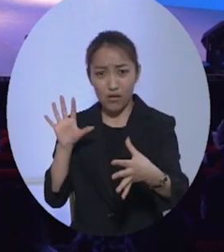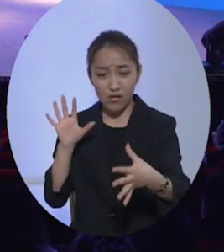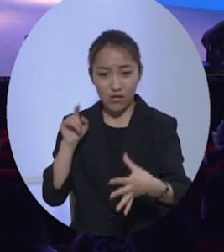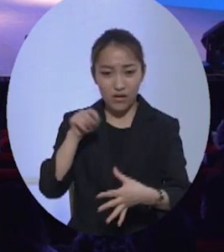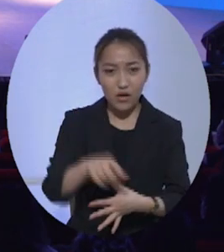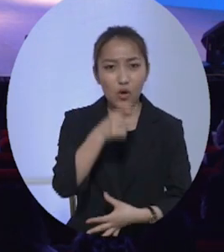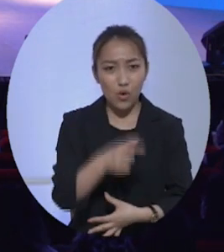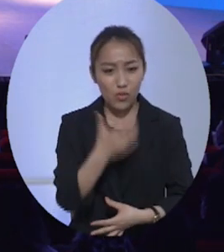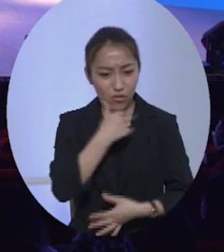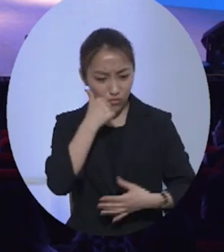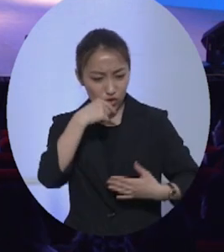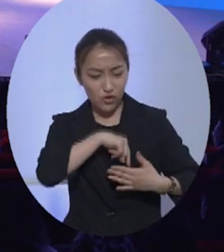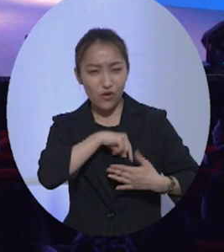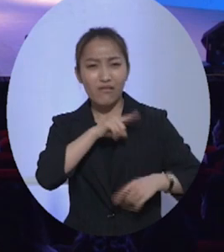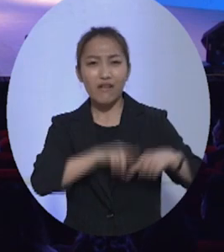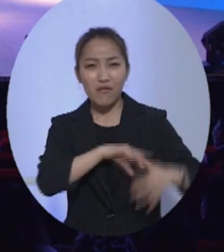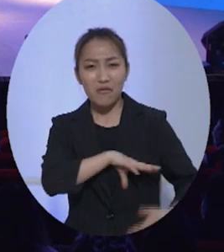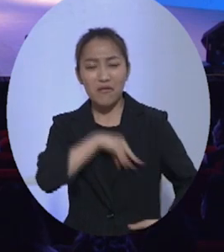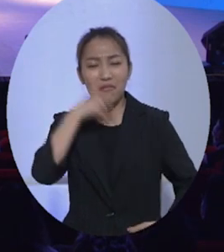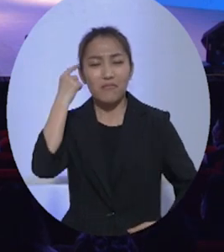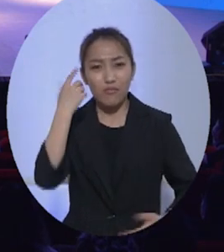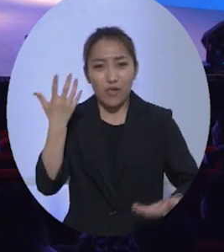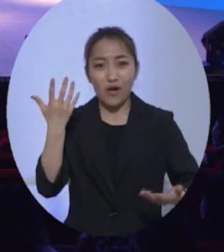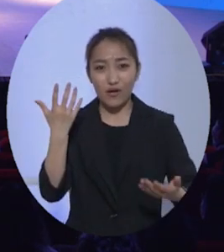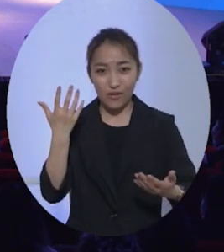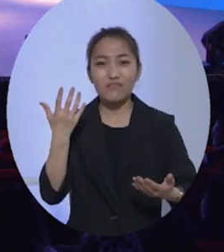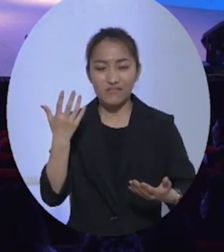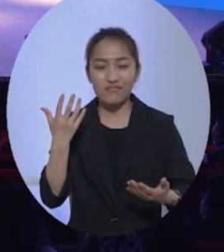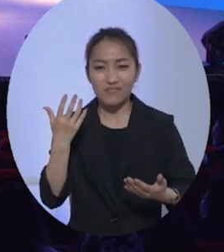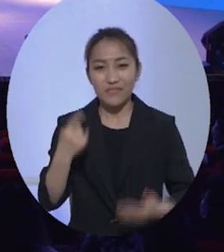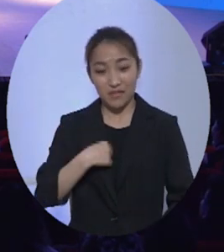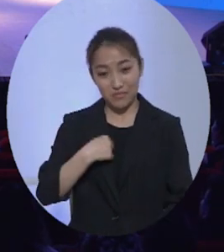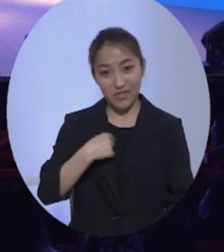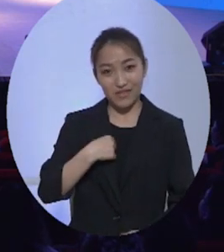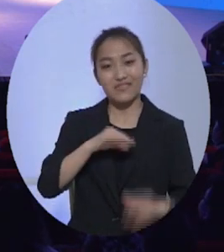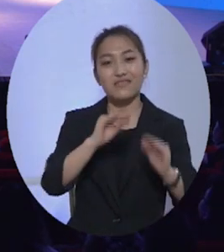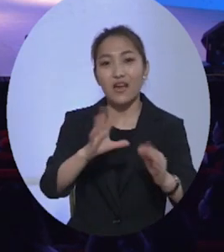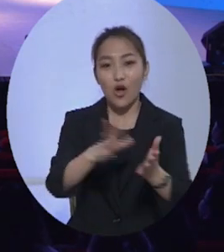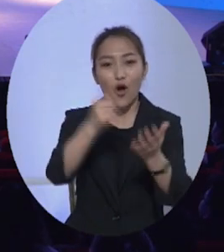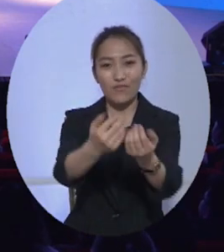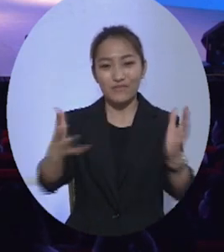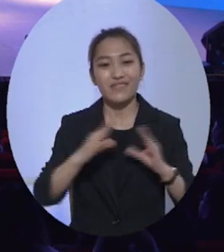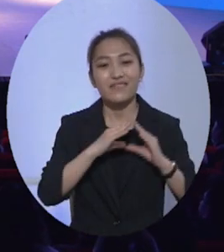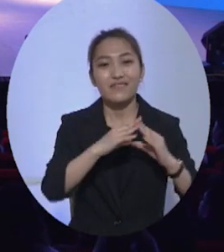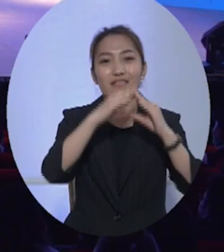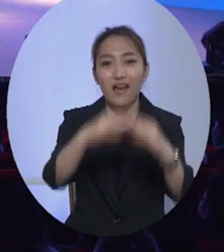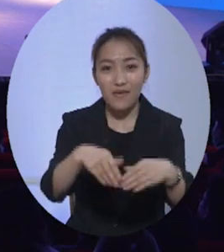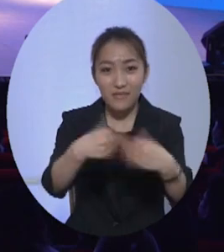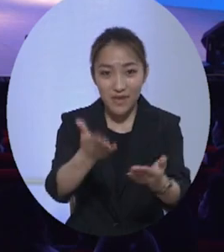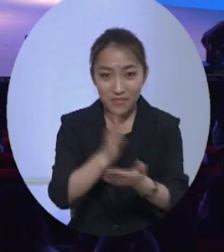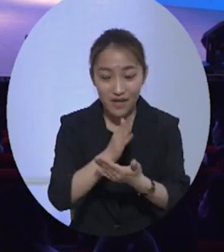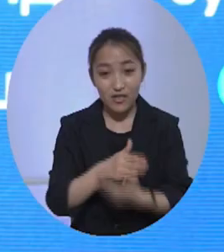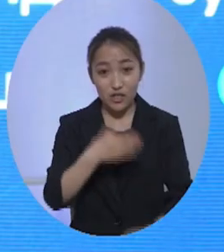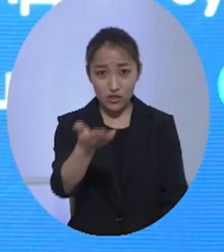ахыг таньж мэддэггүй. Тэгээд одоо ийм байгаа. Би нэг оюутнуудтай даалгавар өгдөг юм л да. За чи өөрийнхөө хамгийн дургүй